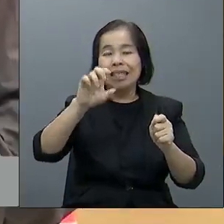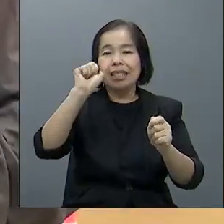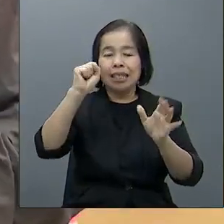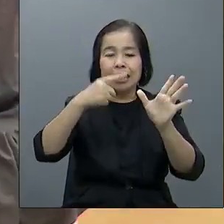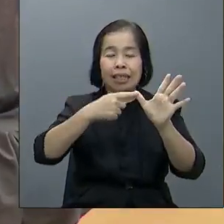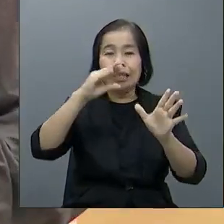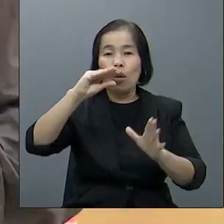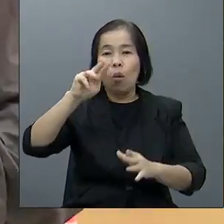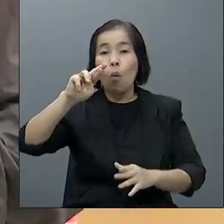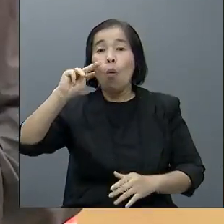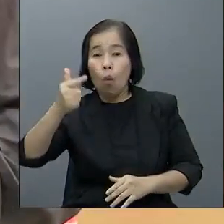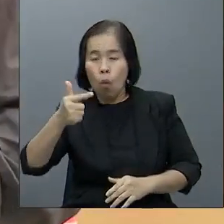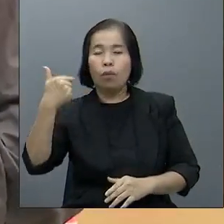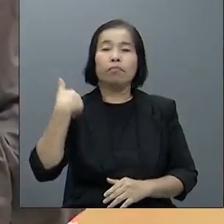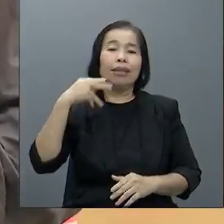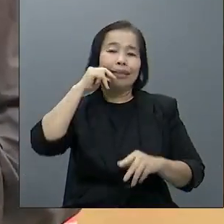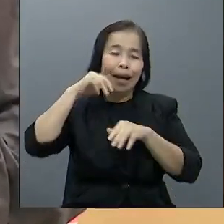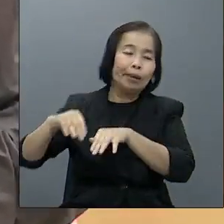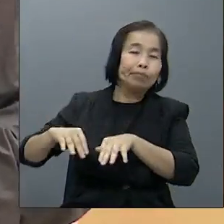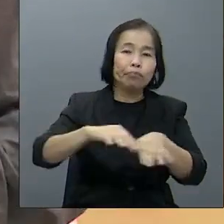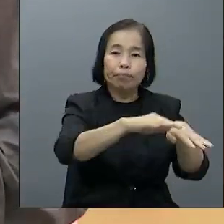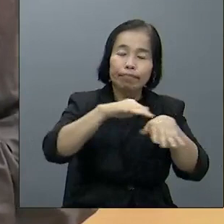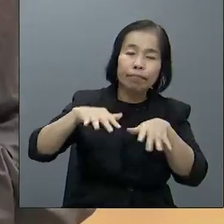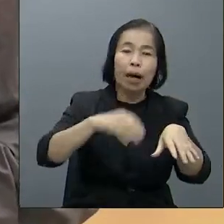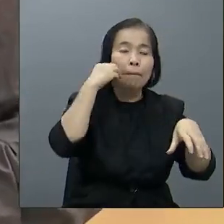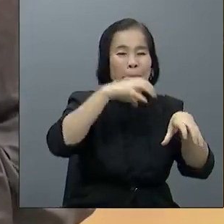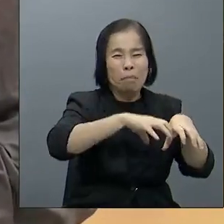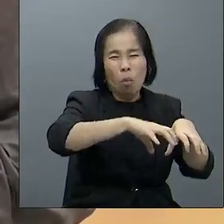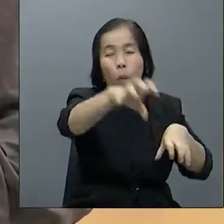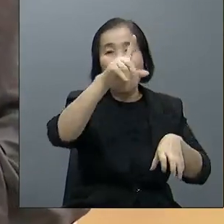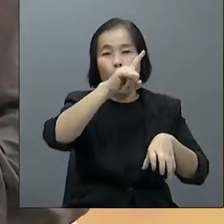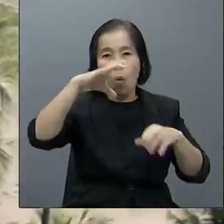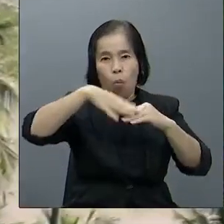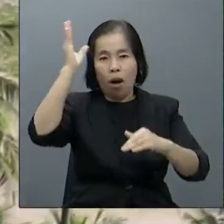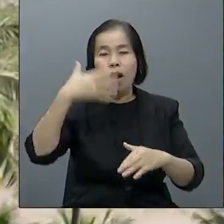านมามีน้ำไหลทะลักเข้าท่วมพื้นที่ได้รับผลกระทบหลายร้อยหลังคาเรือนครับ